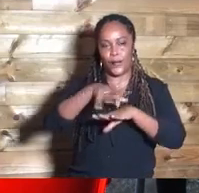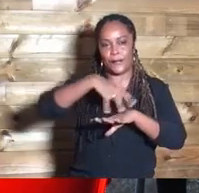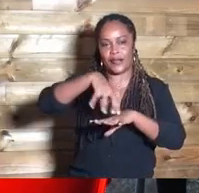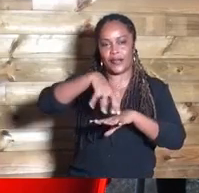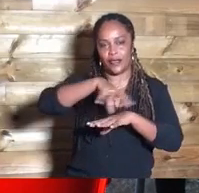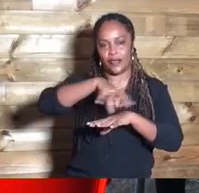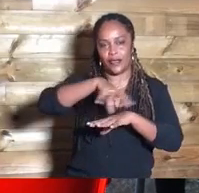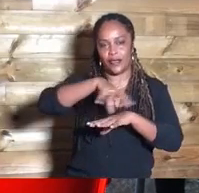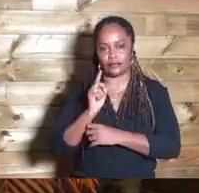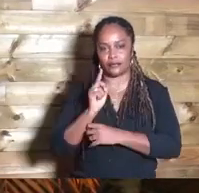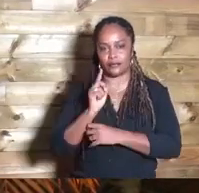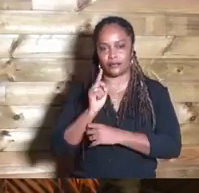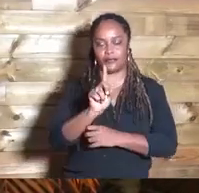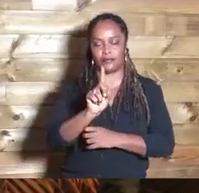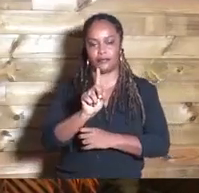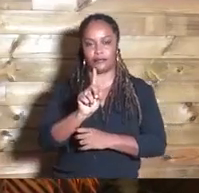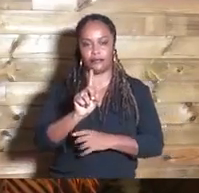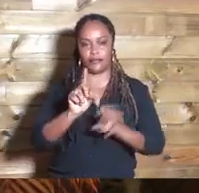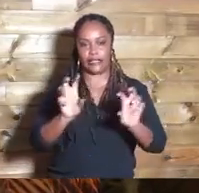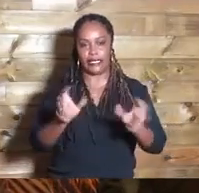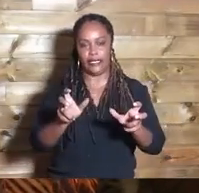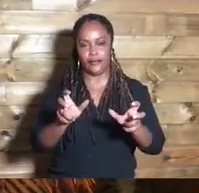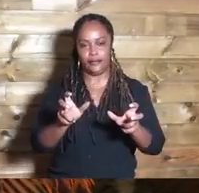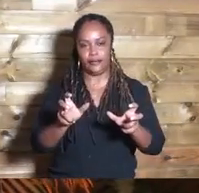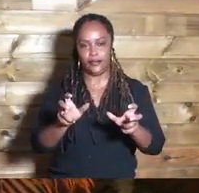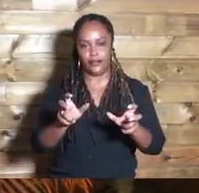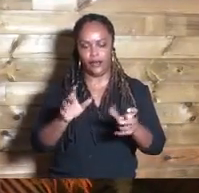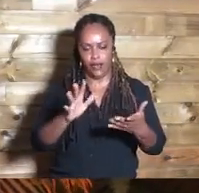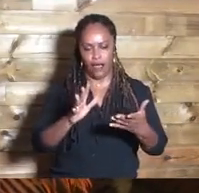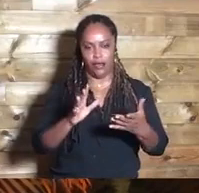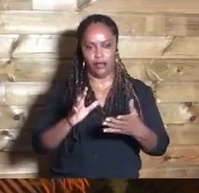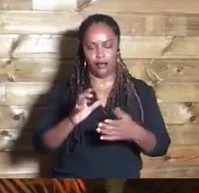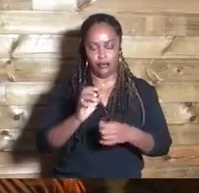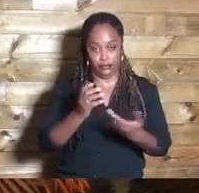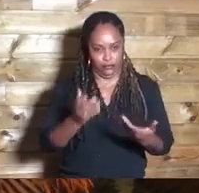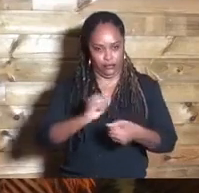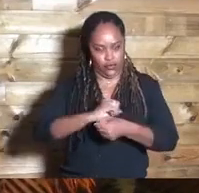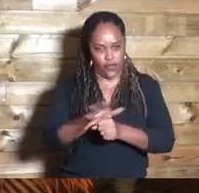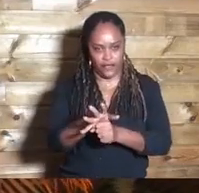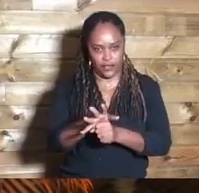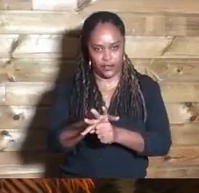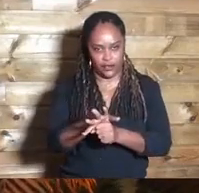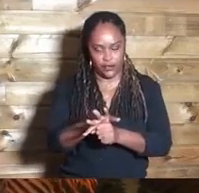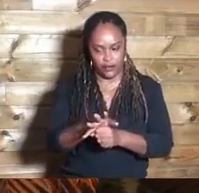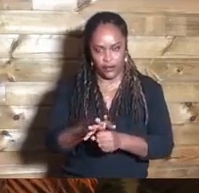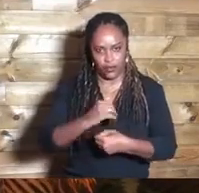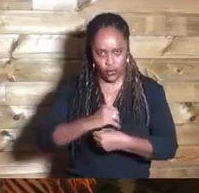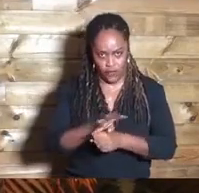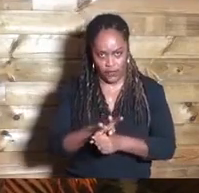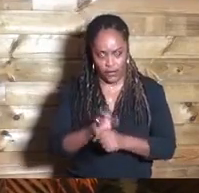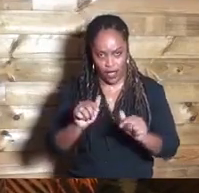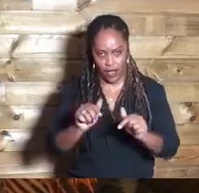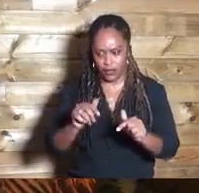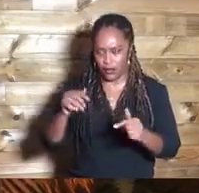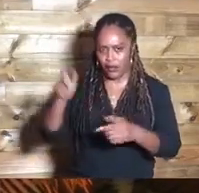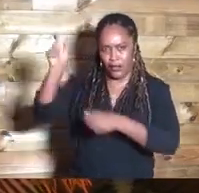dire nous, il a fait mon rentrer, même si ni Covid, parce que c'est l'hospitalité à la française.